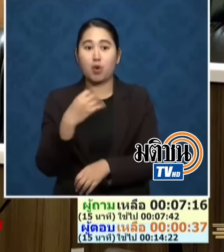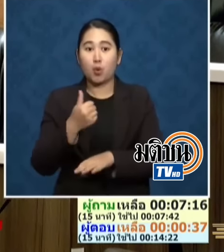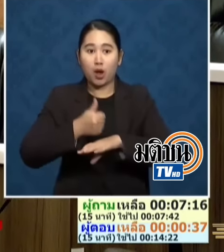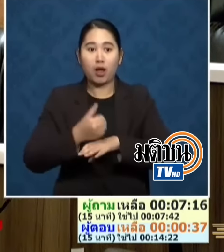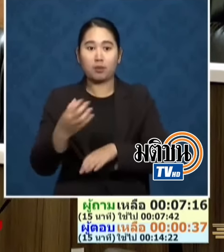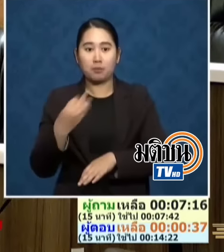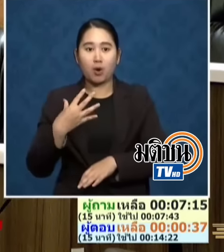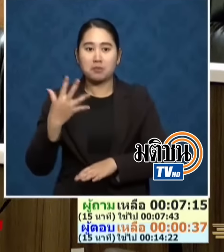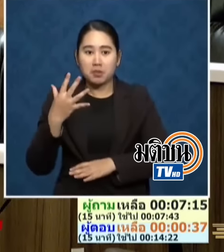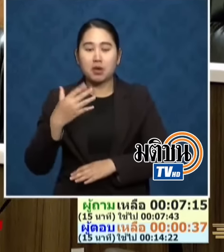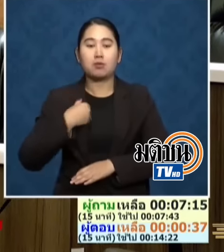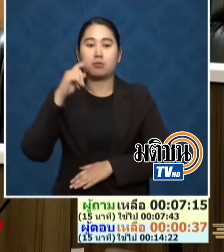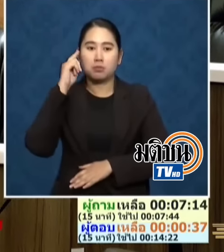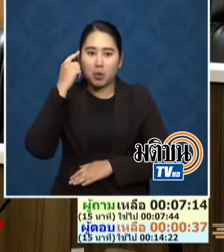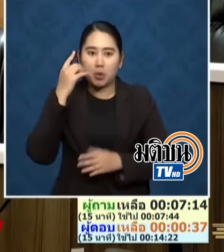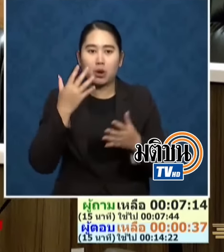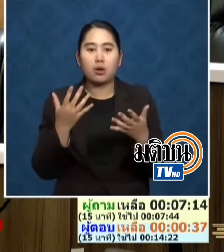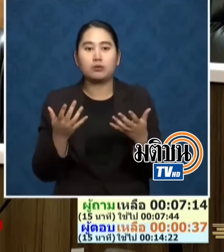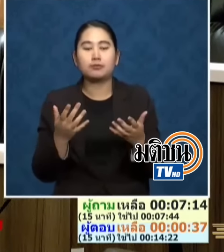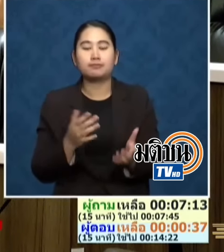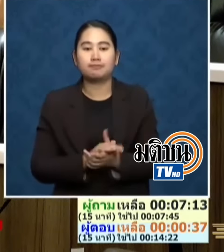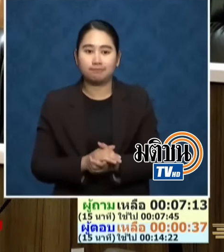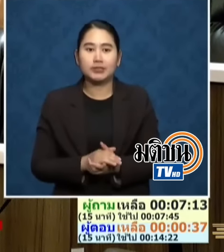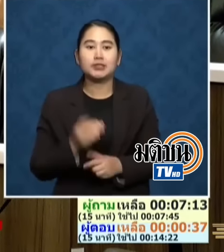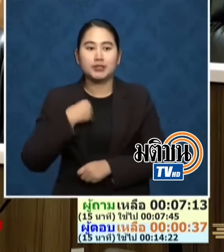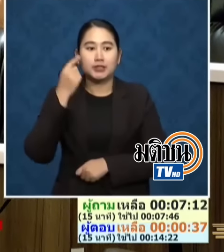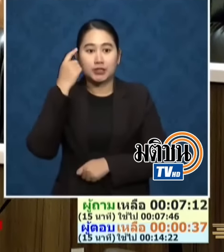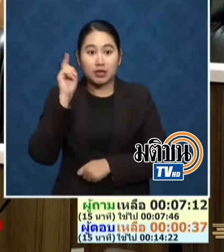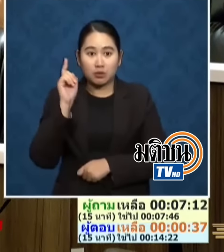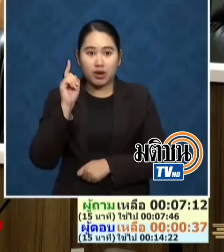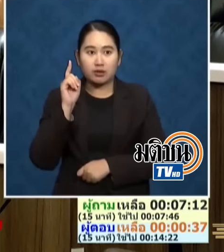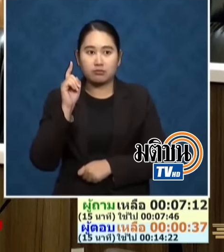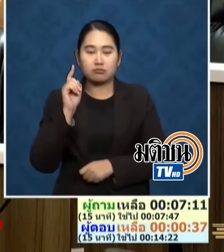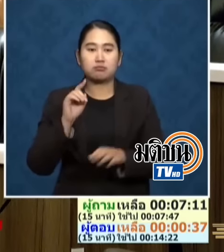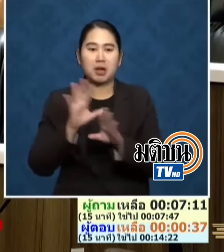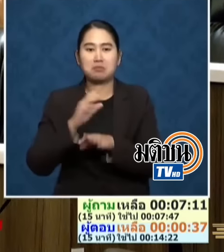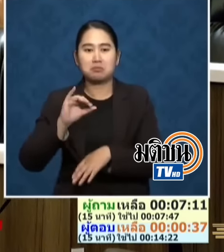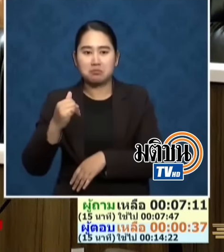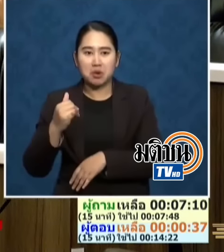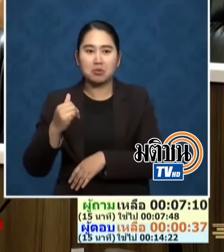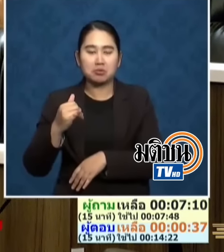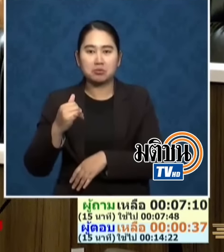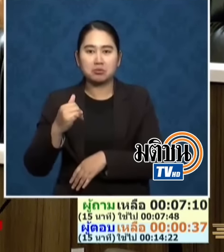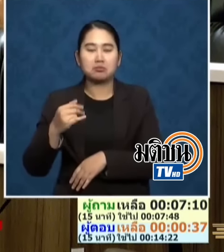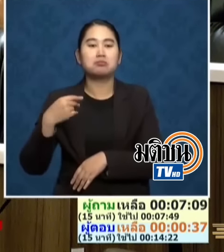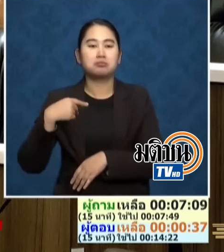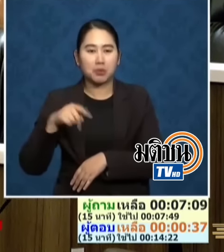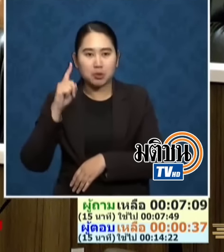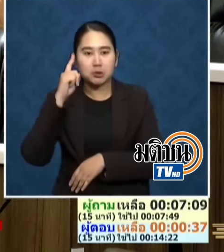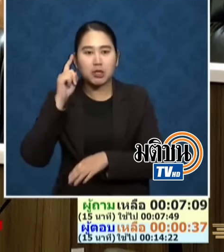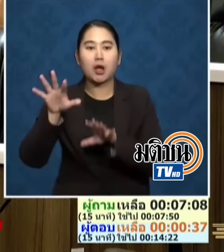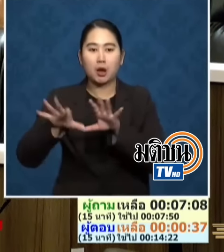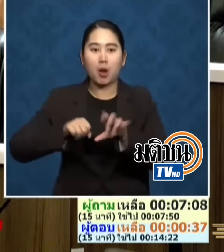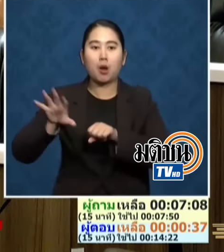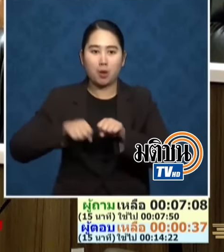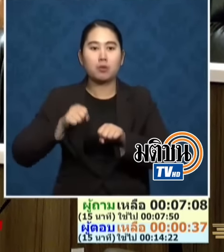ที่ด Comics NI. ขางมือที่สา Coachๆธ